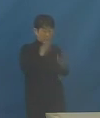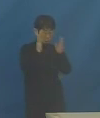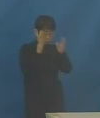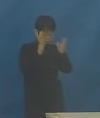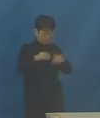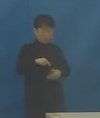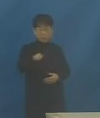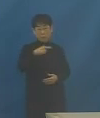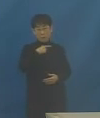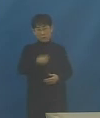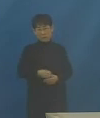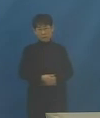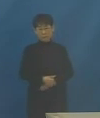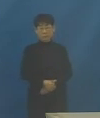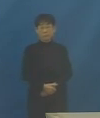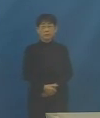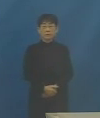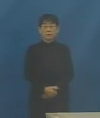ます